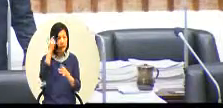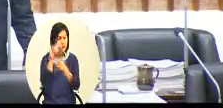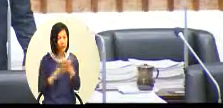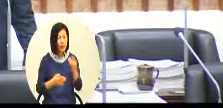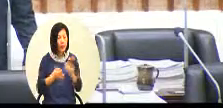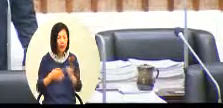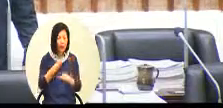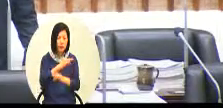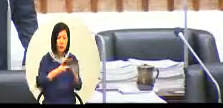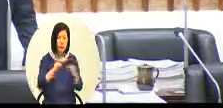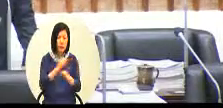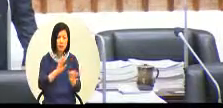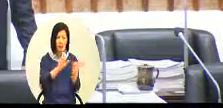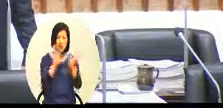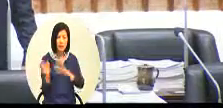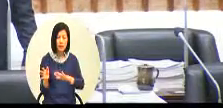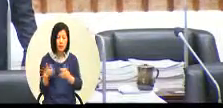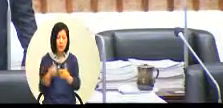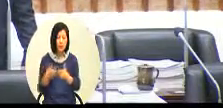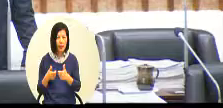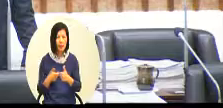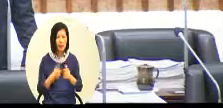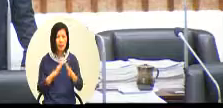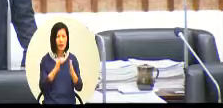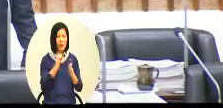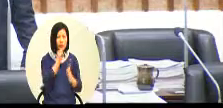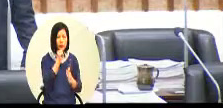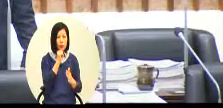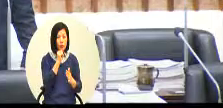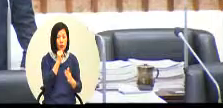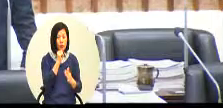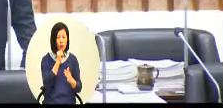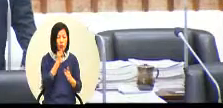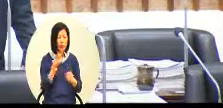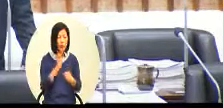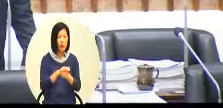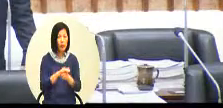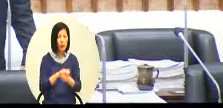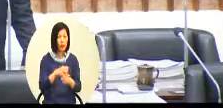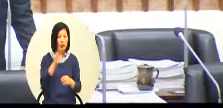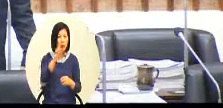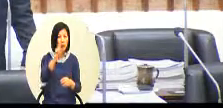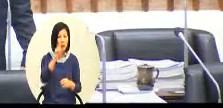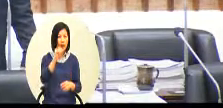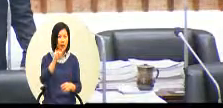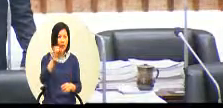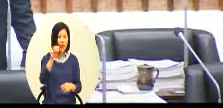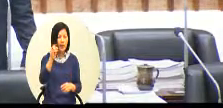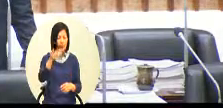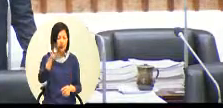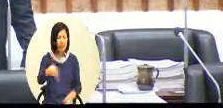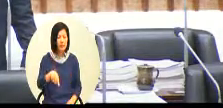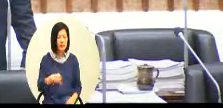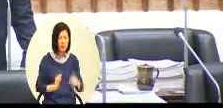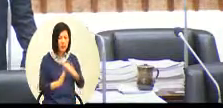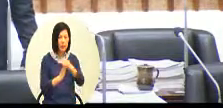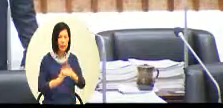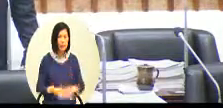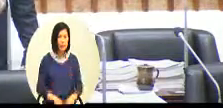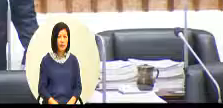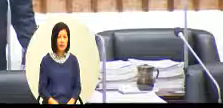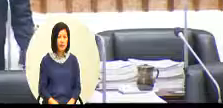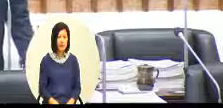济状况， 低收入户最高的补助到21000。 对，21000，最高是21000，没错。 对不